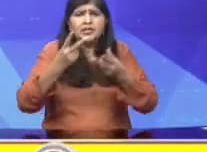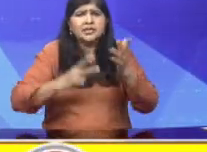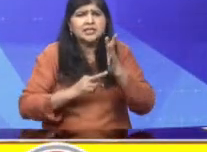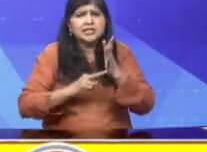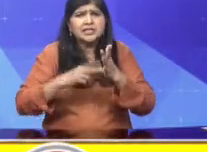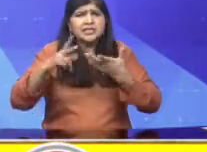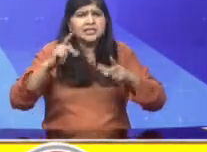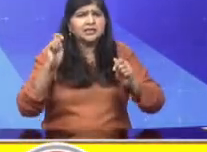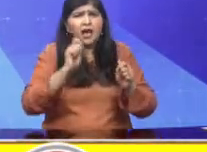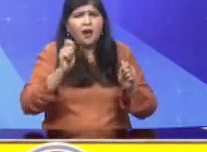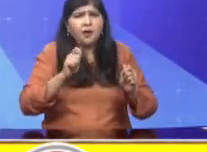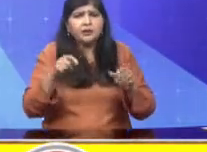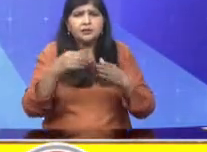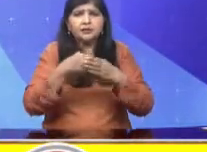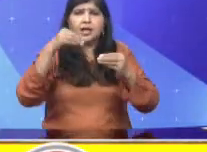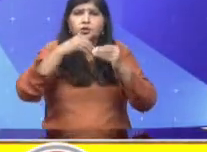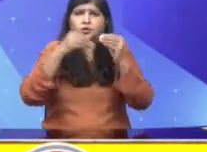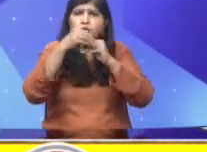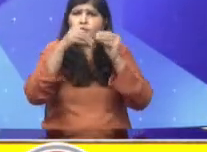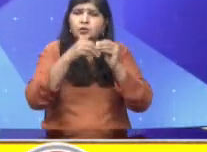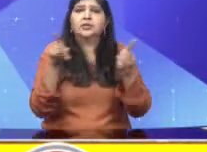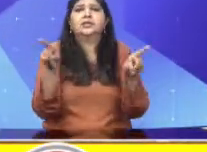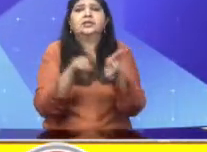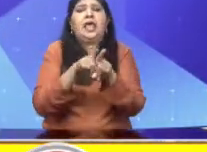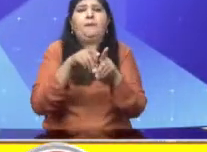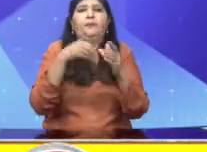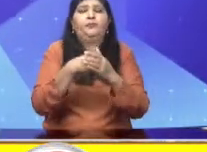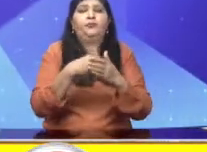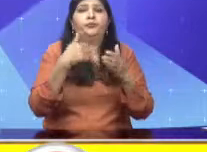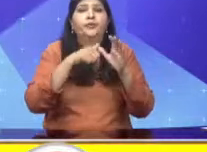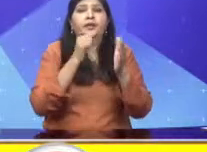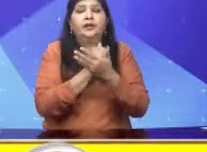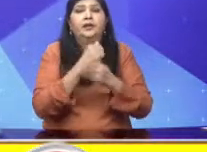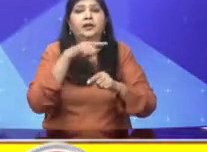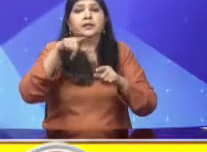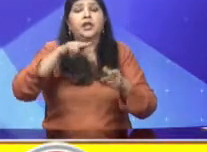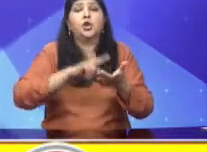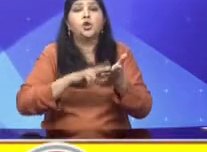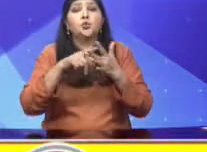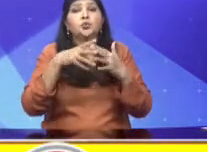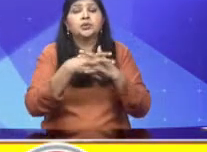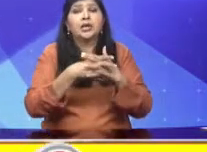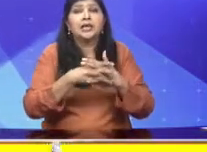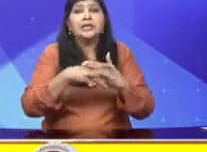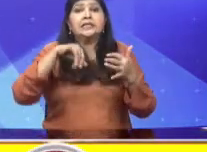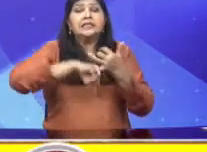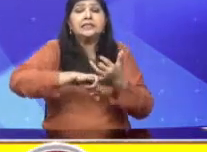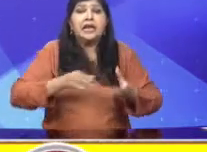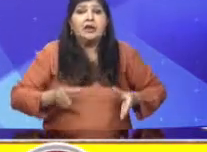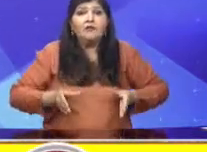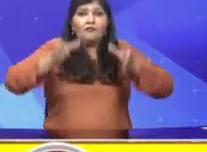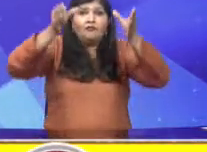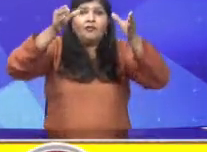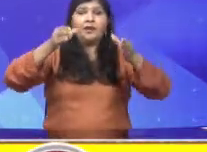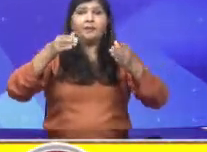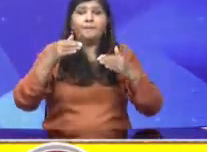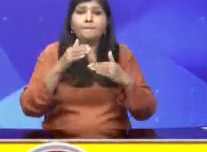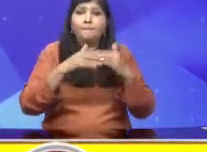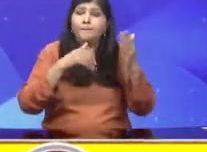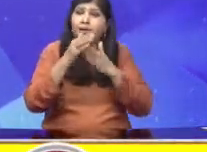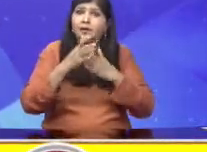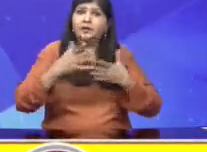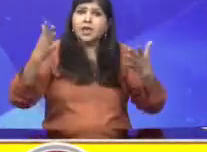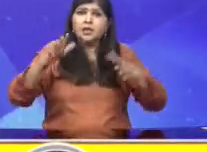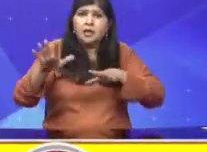अगर तला में New Zealand की technology का उप्योग कर steel frame के साथ मकान बनाये जा रहा है जो बड़े